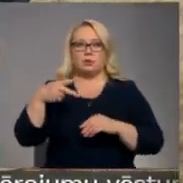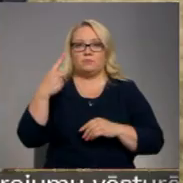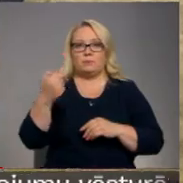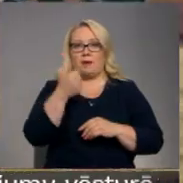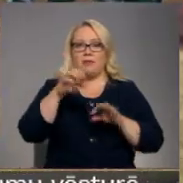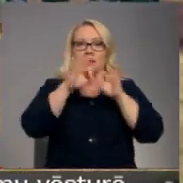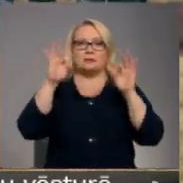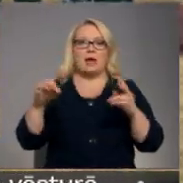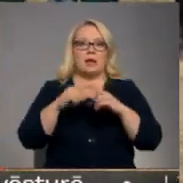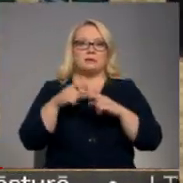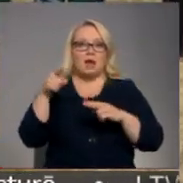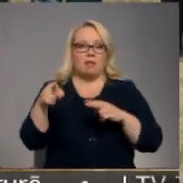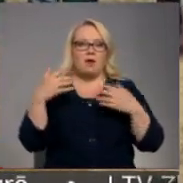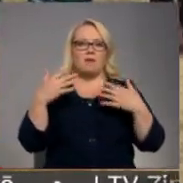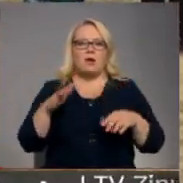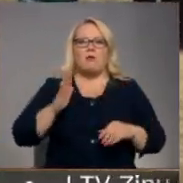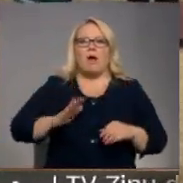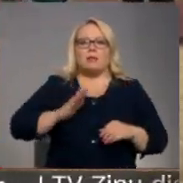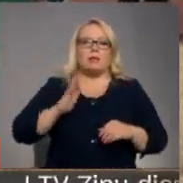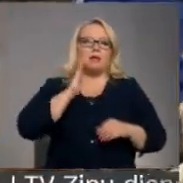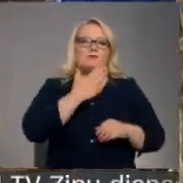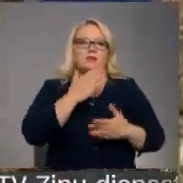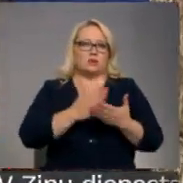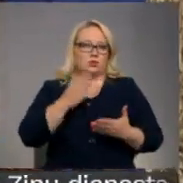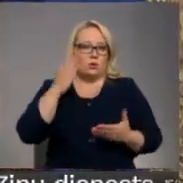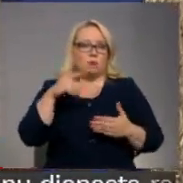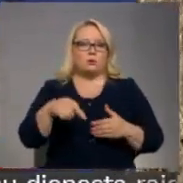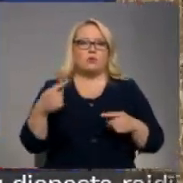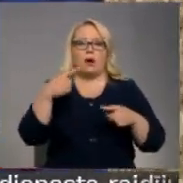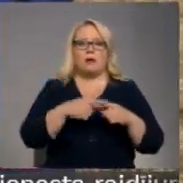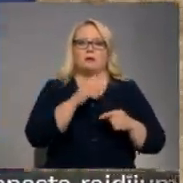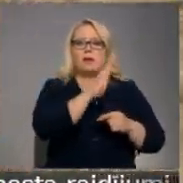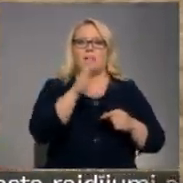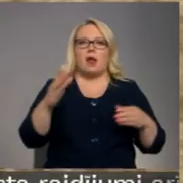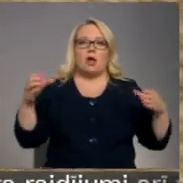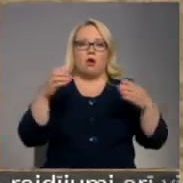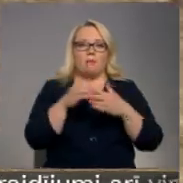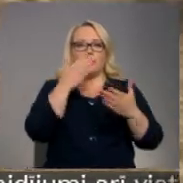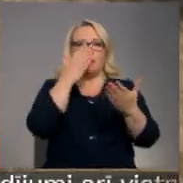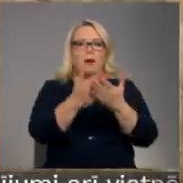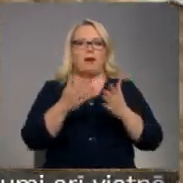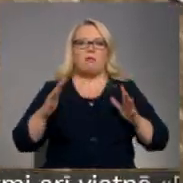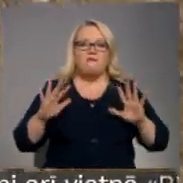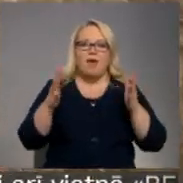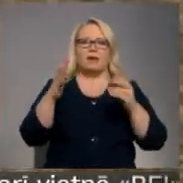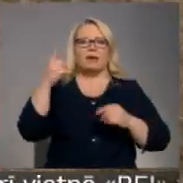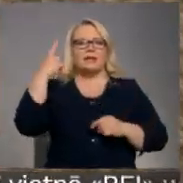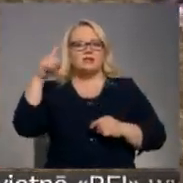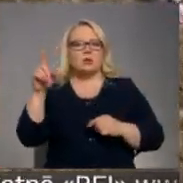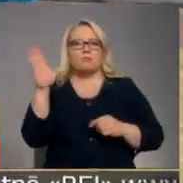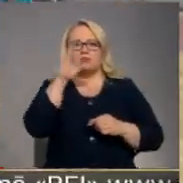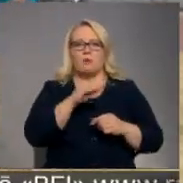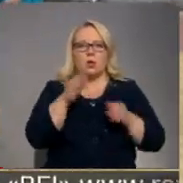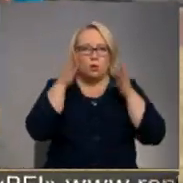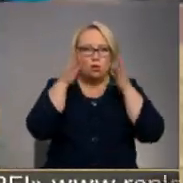aizsākušās Jelgavā, kļuvušas par gaidītāko vasaras notikumu. Šoreiz katrai komandai nākas demonstrēt savu veiklību, izdomu un spēju